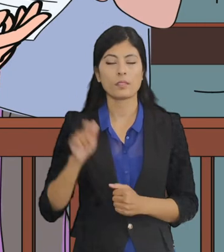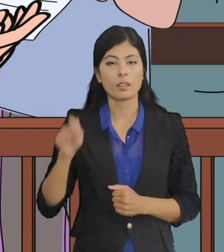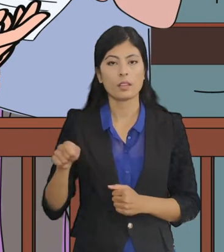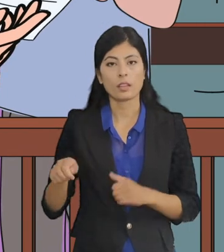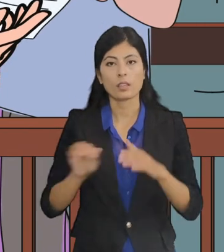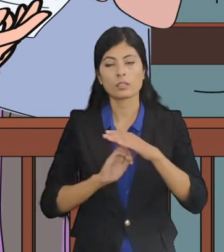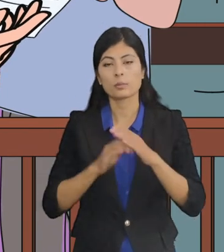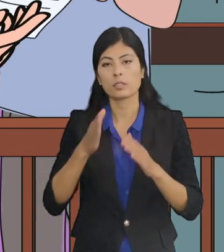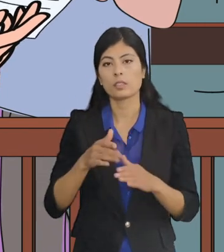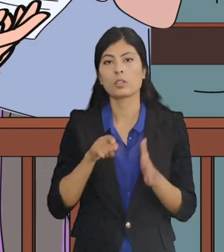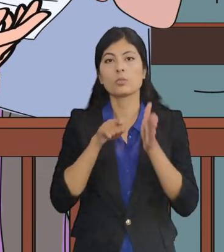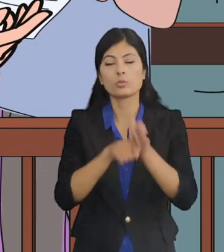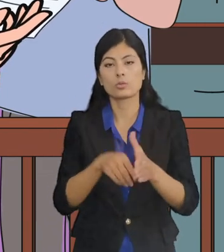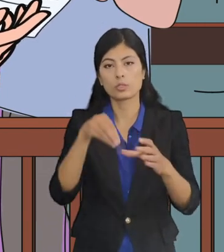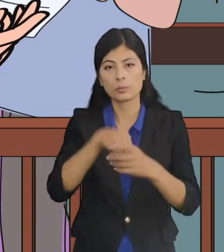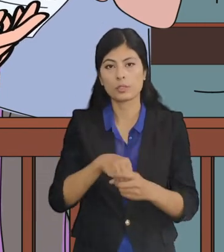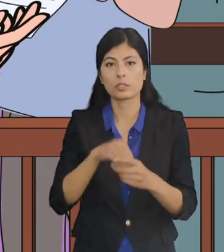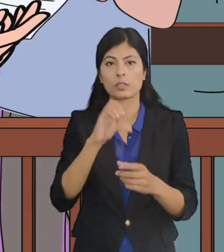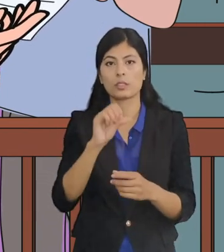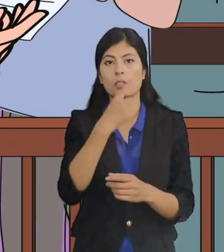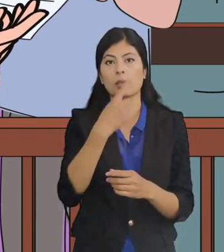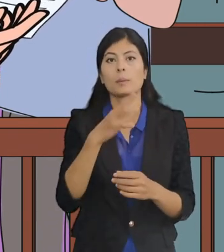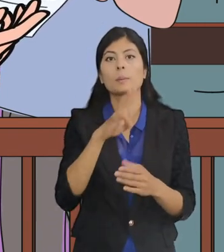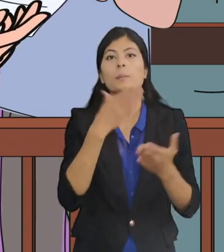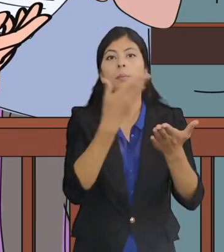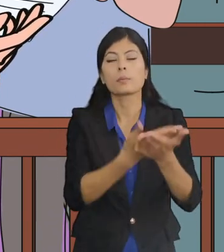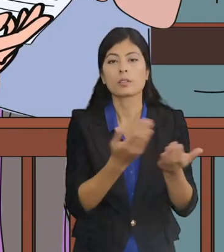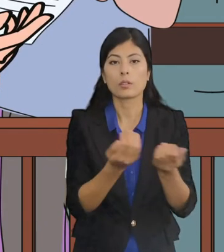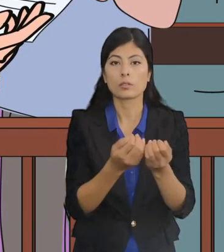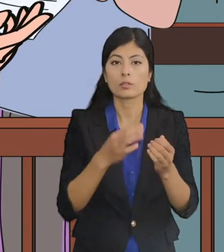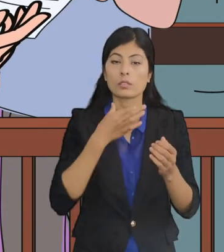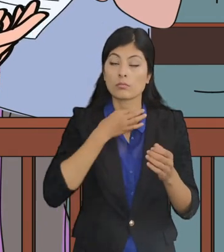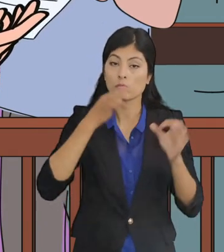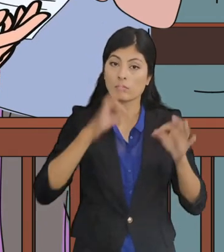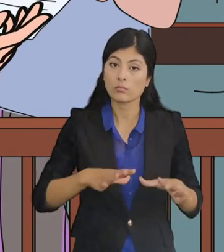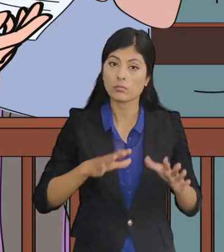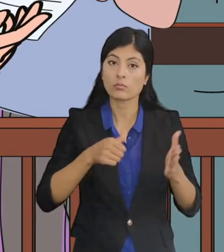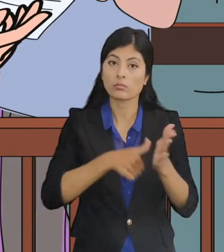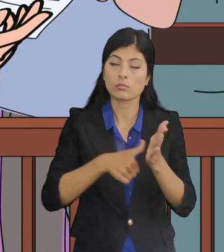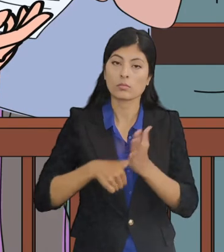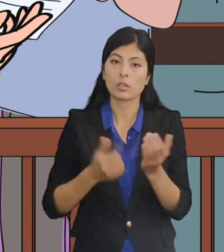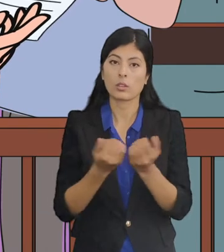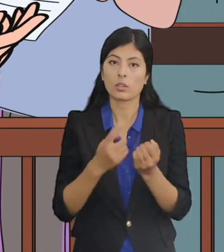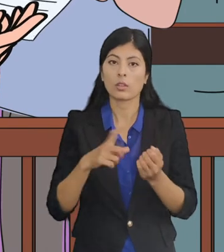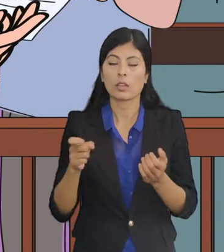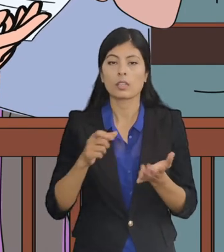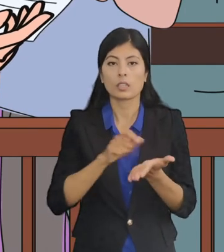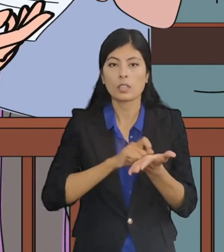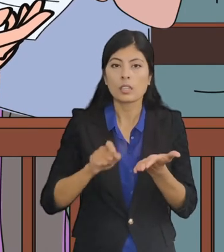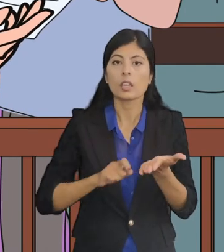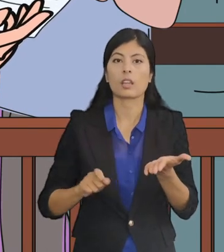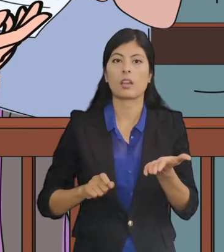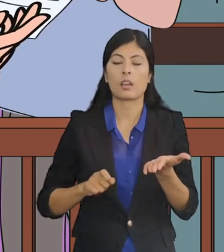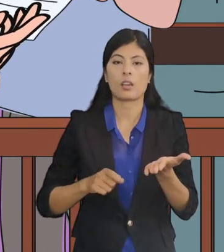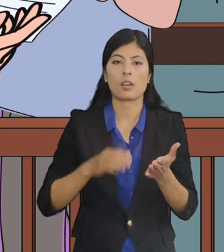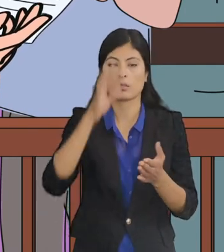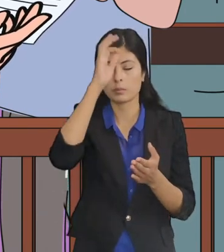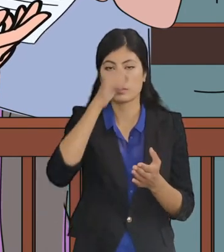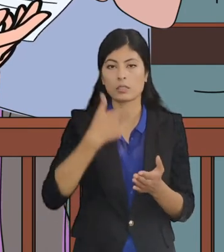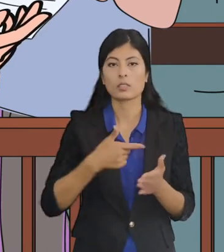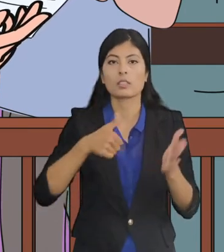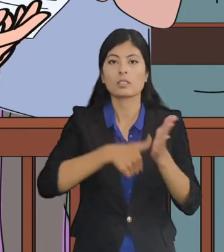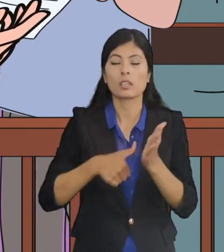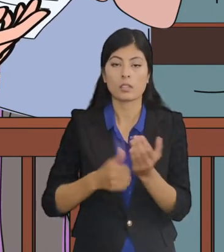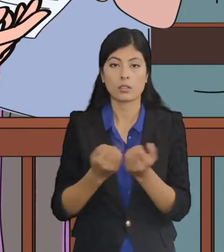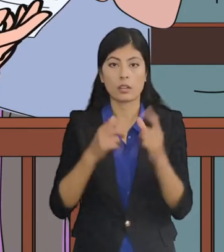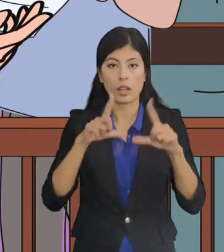न्यायिक समितिले उजुरीमा पेश भएको कुनै लिखितको सत्यता परीक्षण गर्न रेखा वा हस्तक्षर विशेषज्ञलाई जाँच गराउन